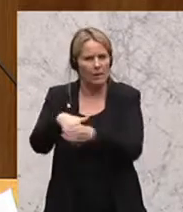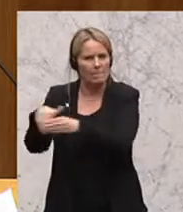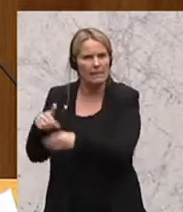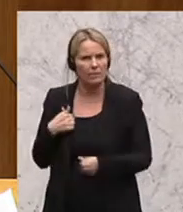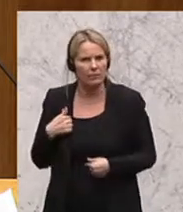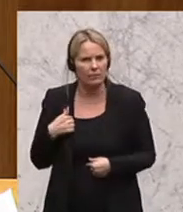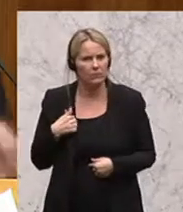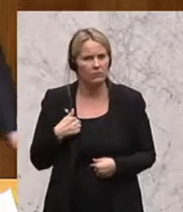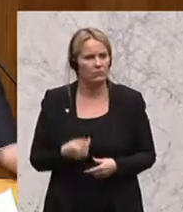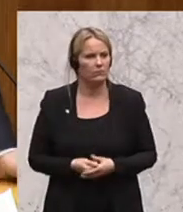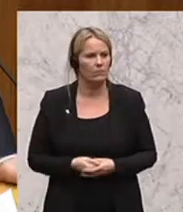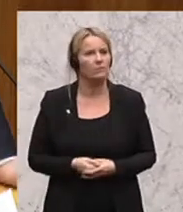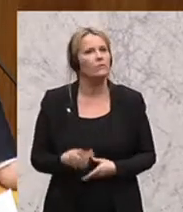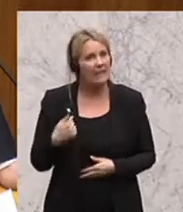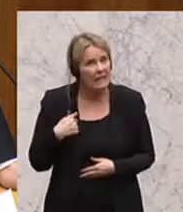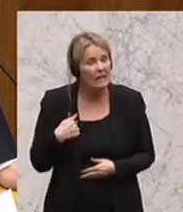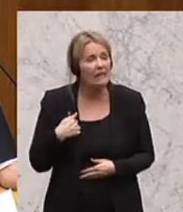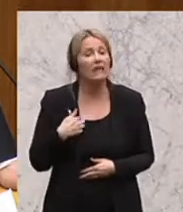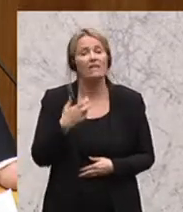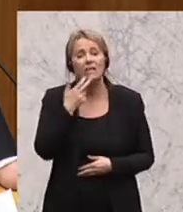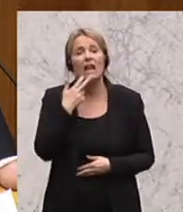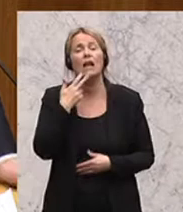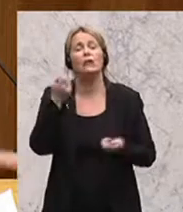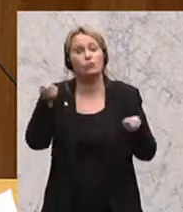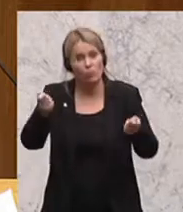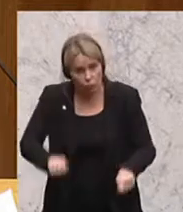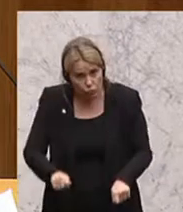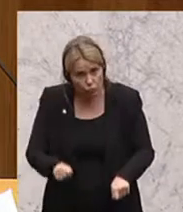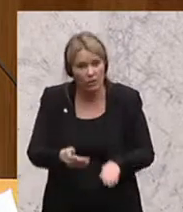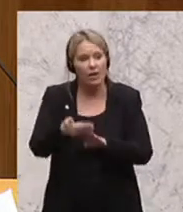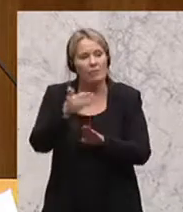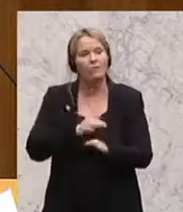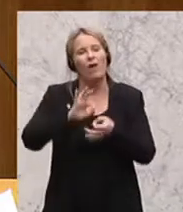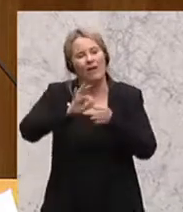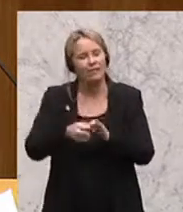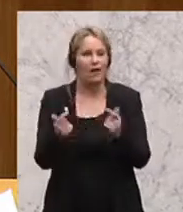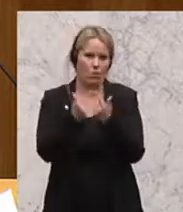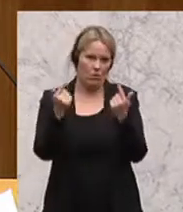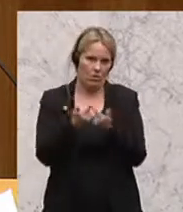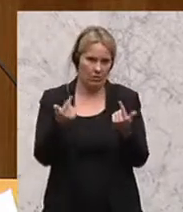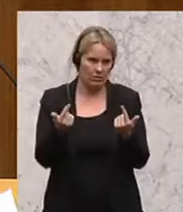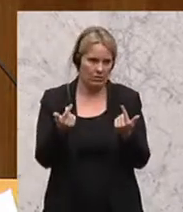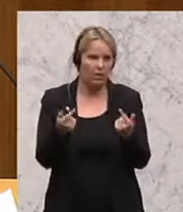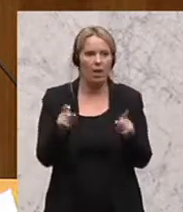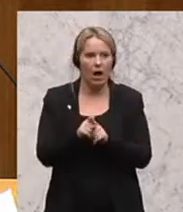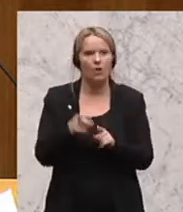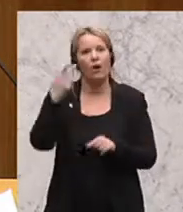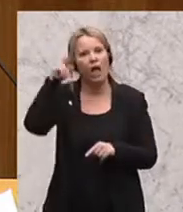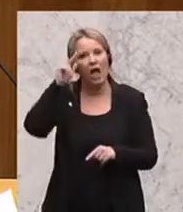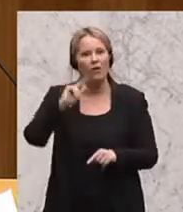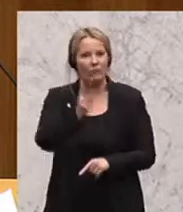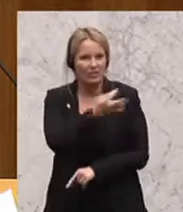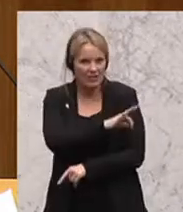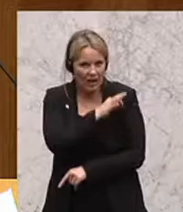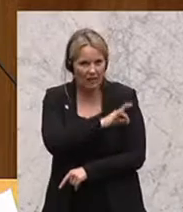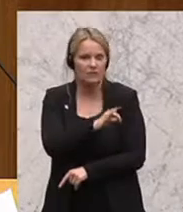Mitarbeitern. Ich will zum Schluss kommen, bevor ich Ihnen genau das erklären will und wie ich auch dem Herrn